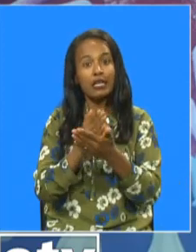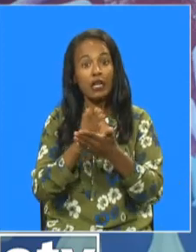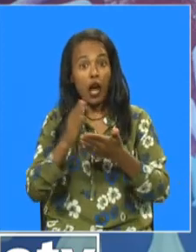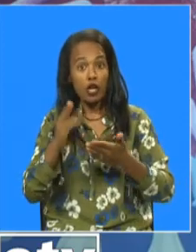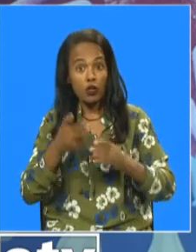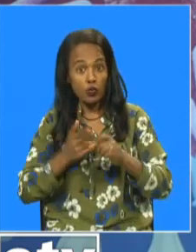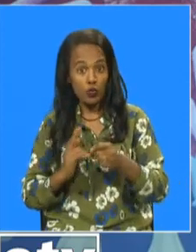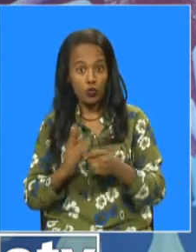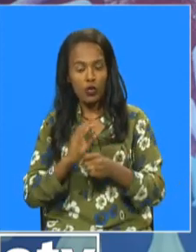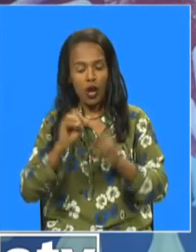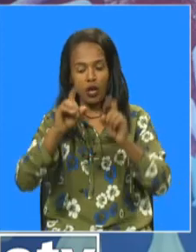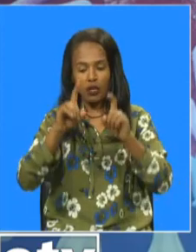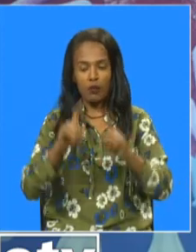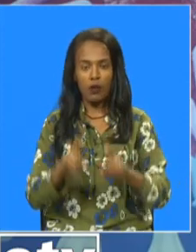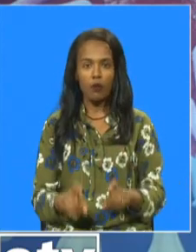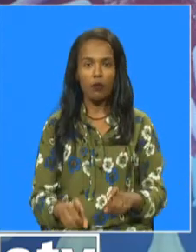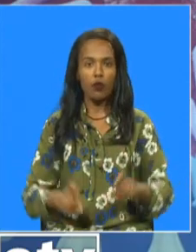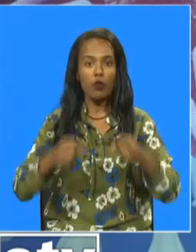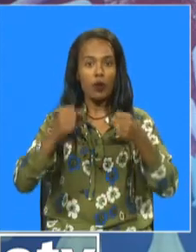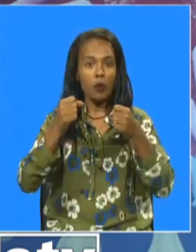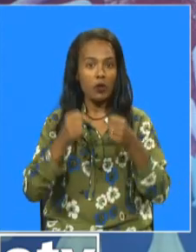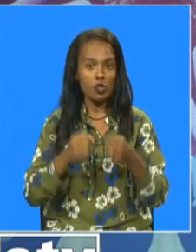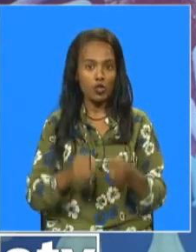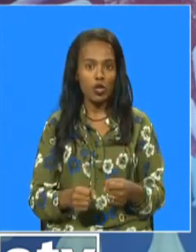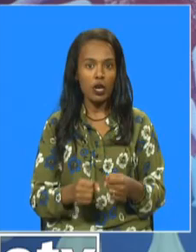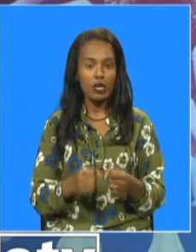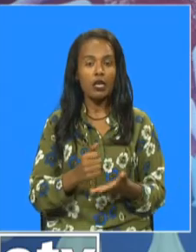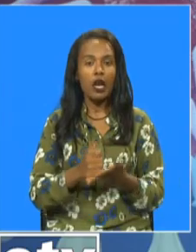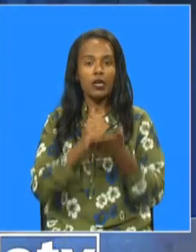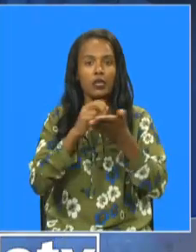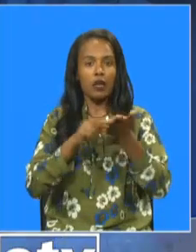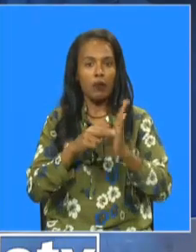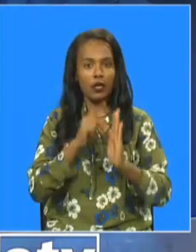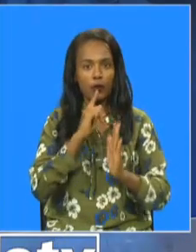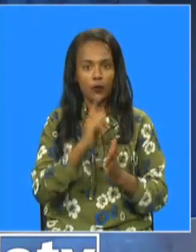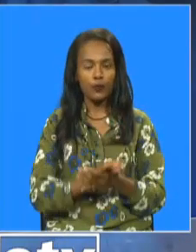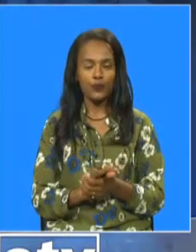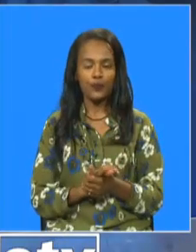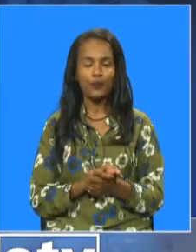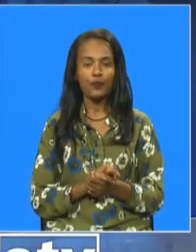እና እንዲመረመሩ ለማስቻል ያግዛል ማለት ነው።